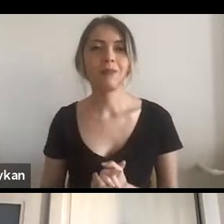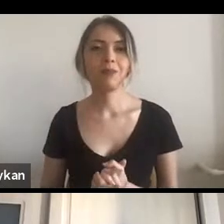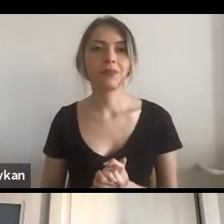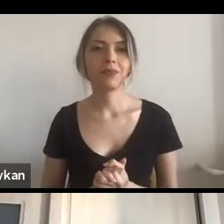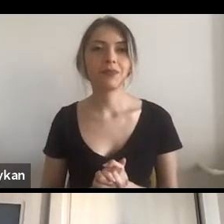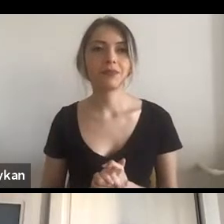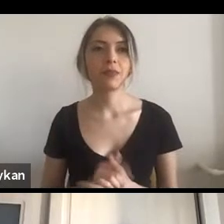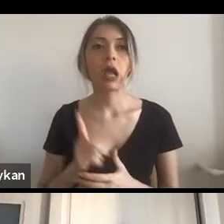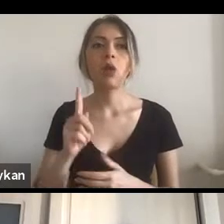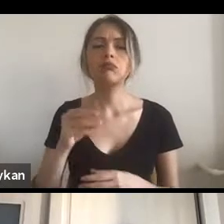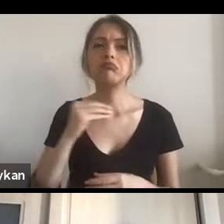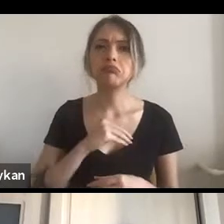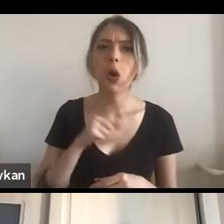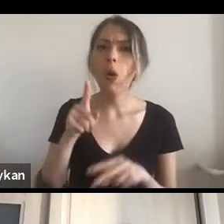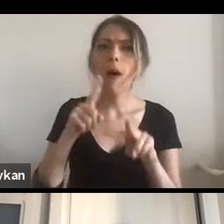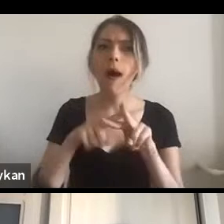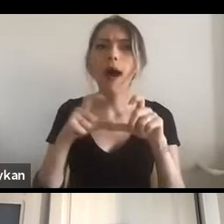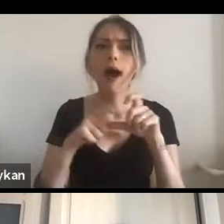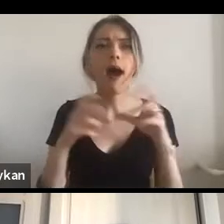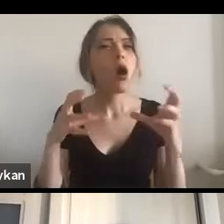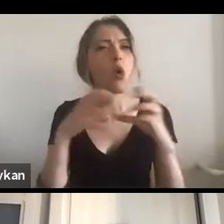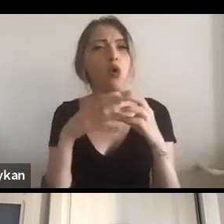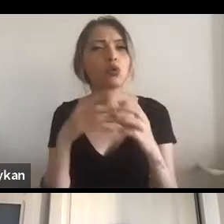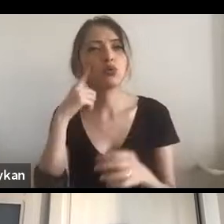da hani bahsederiz zaten Avrupa